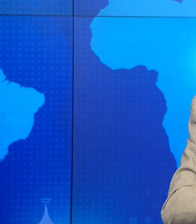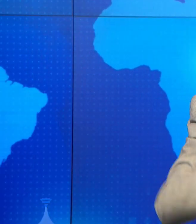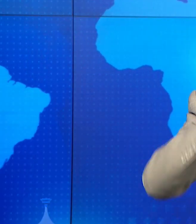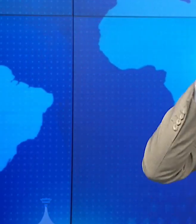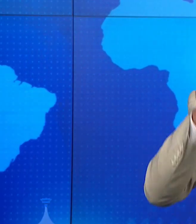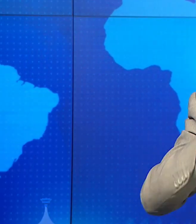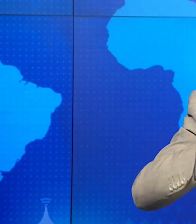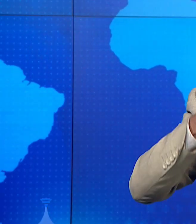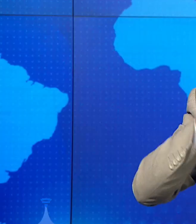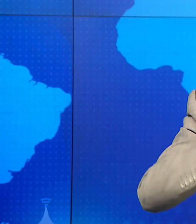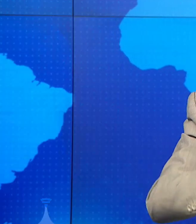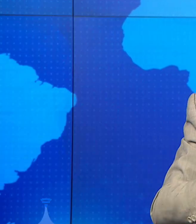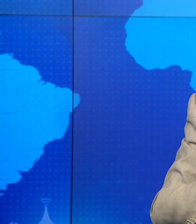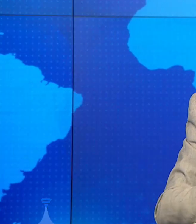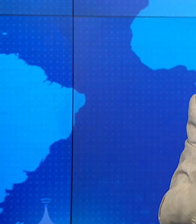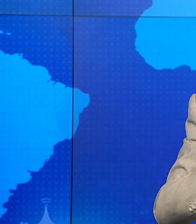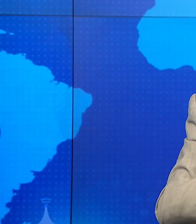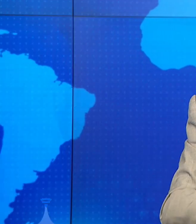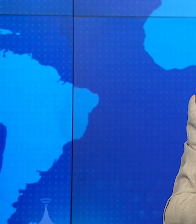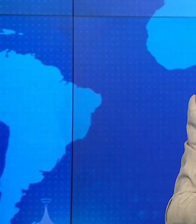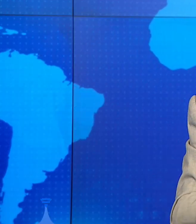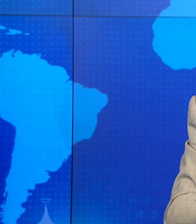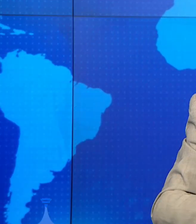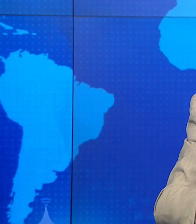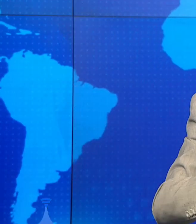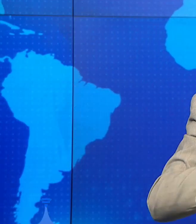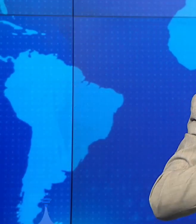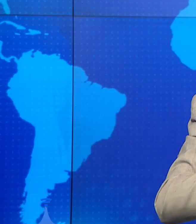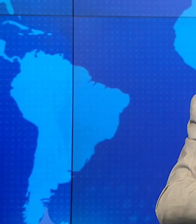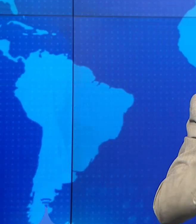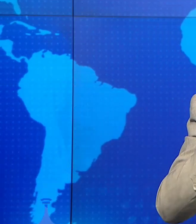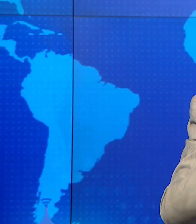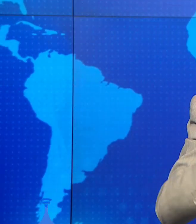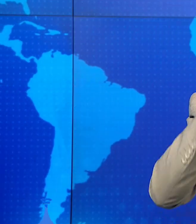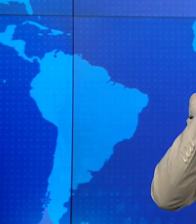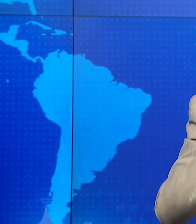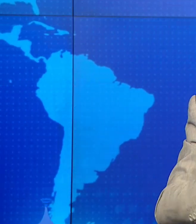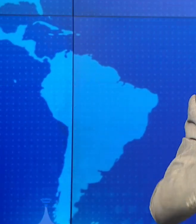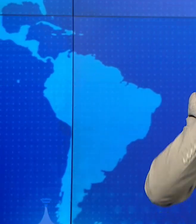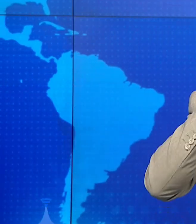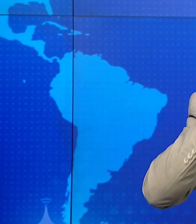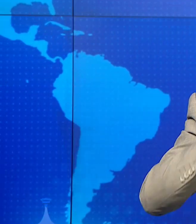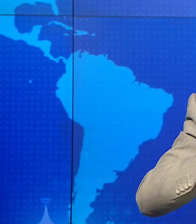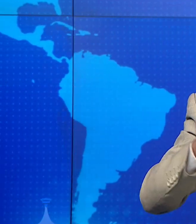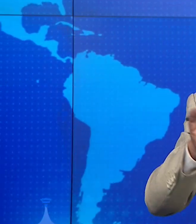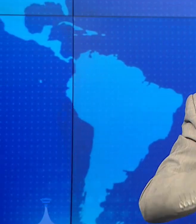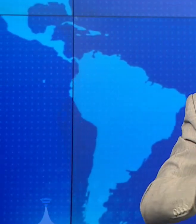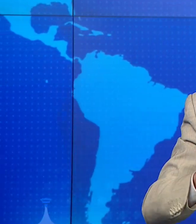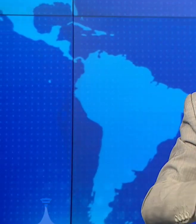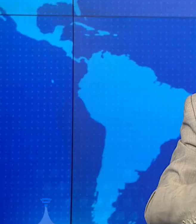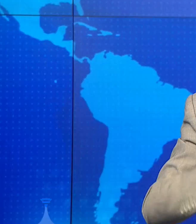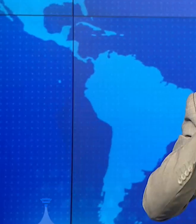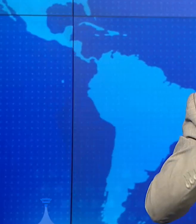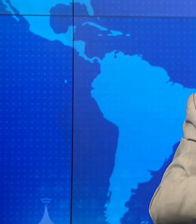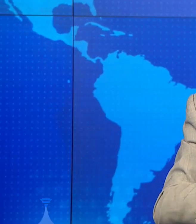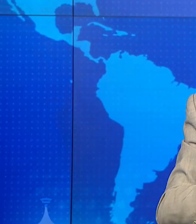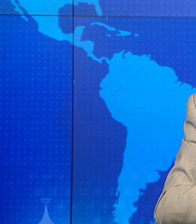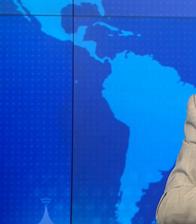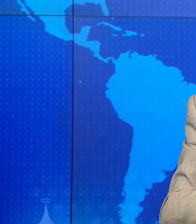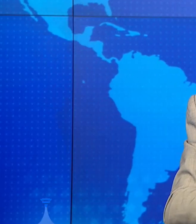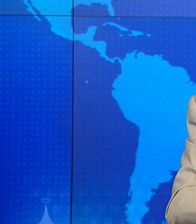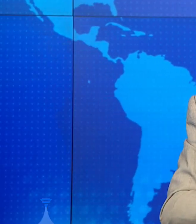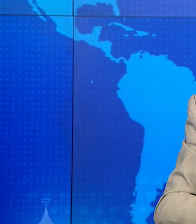አቀፍ ቀውስ ምክንያት በነዳጅ አቅርቦት ላይ ያጋጠመውን ችግር ለመቋቋም የሚያስችሉ ውሳኔዎች ይፋ አደረገ።